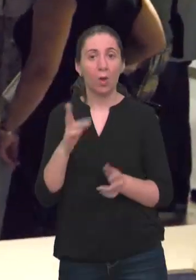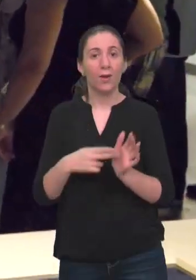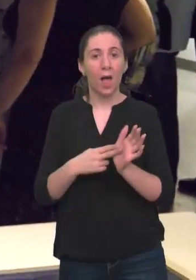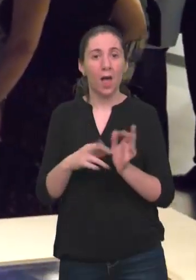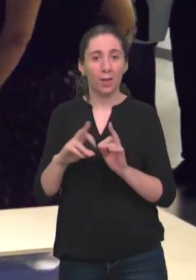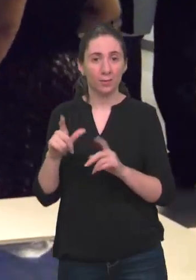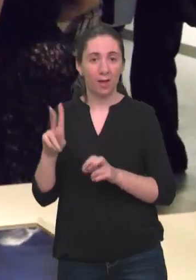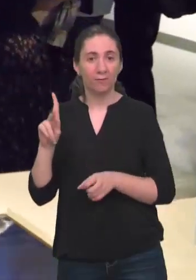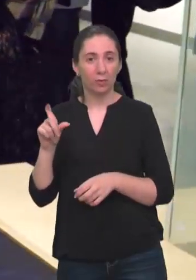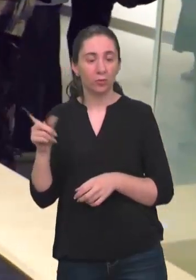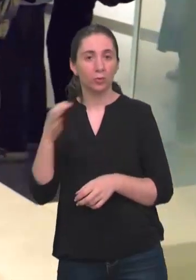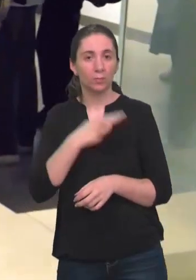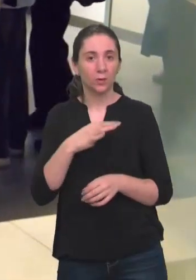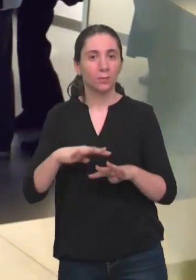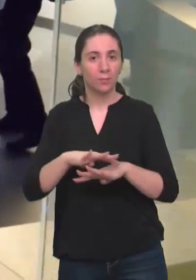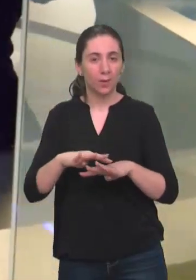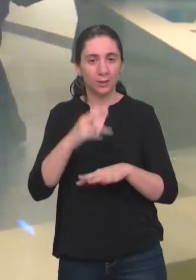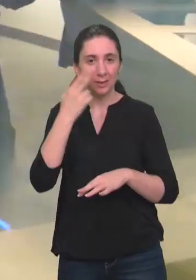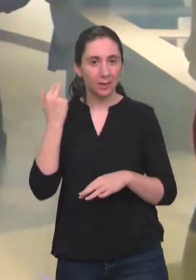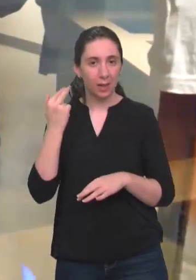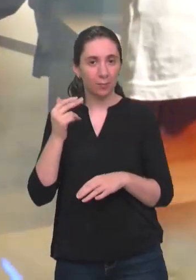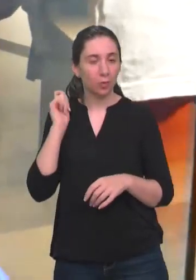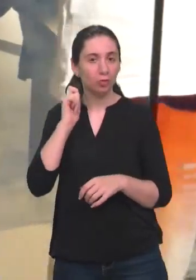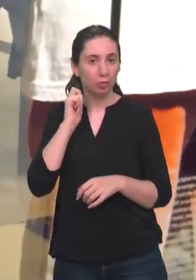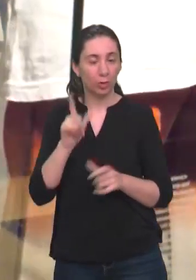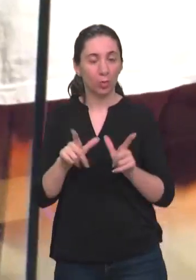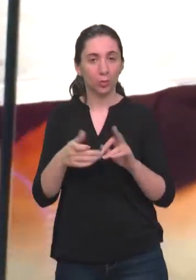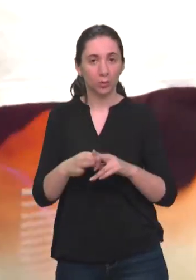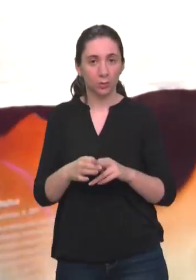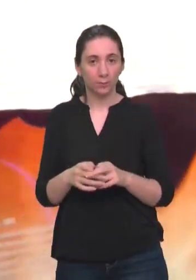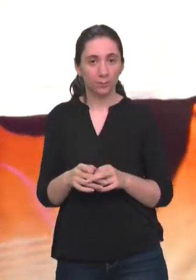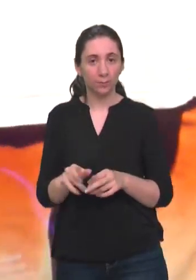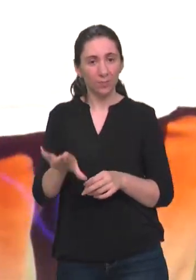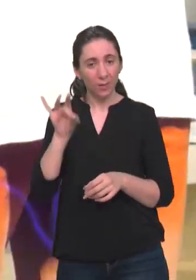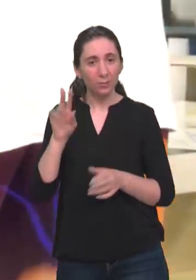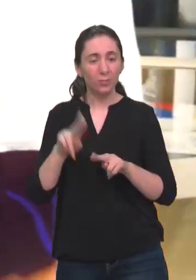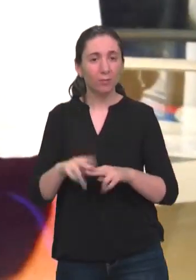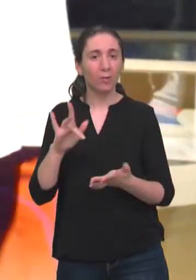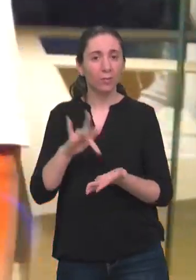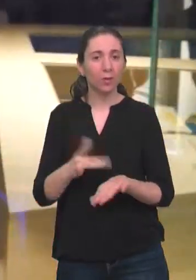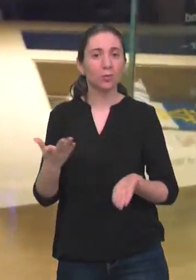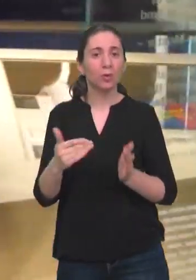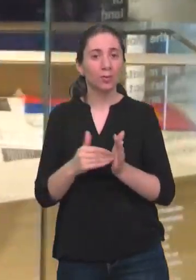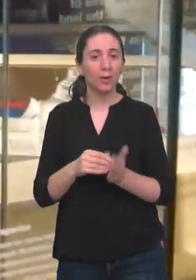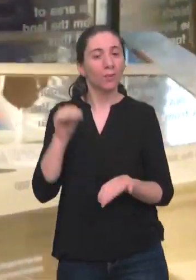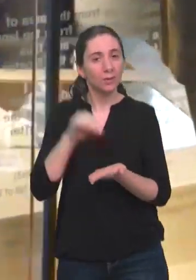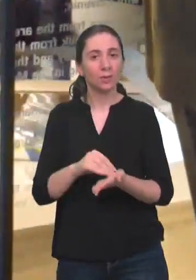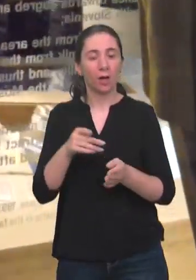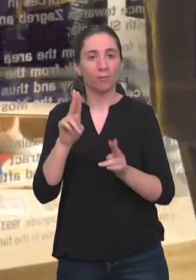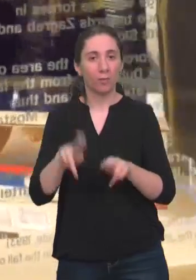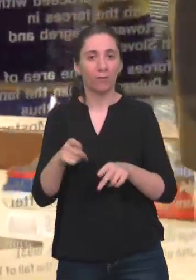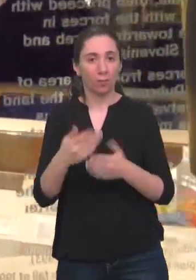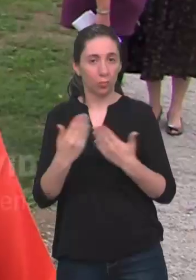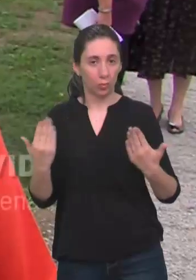Vidović, predsjednice Mreže slijepih žena USKA. Izabrali su baš mjesto gdje treba biti muzej.